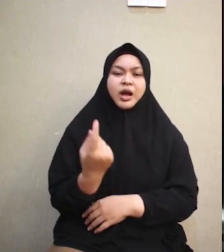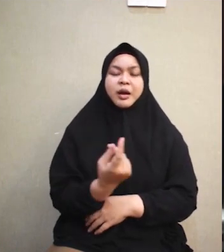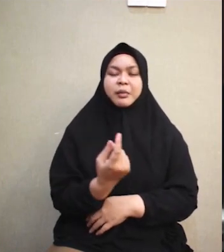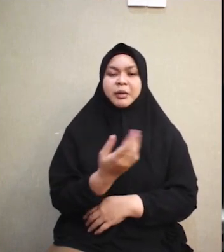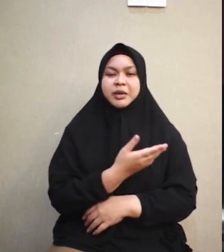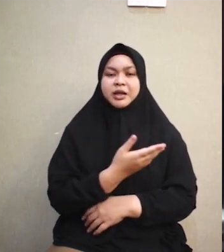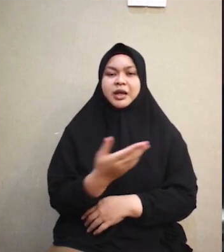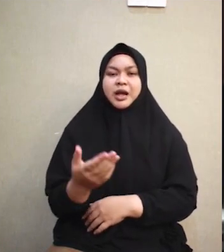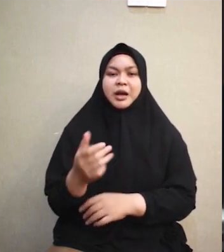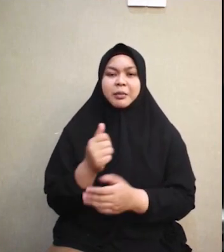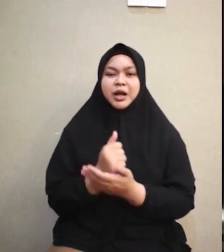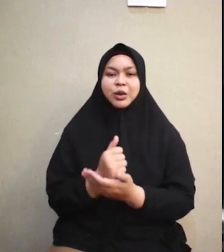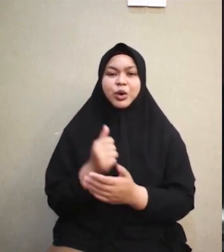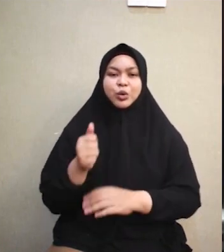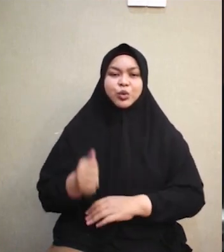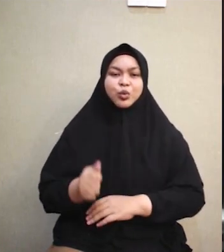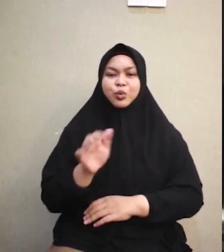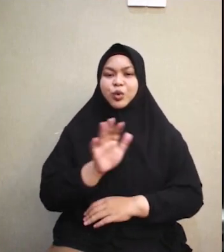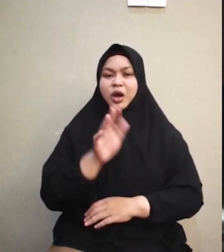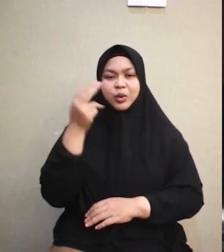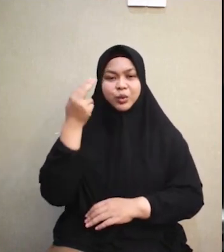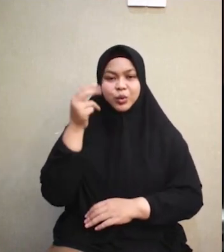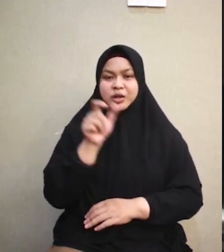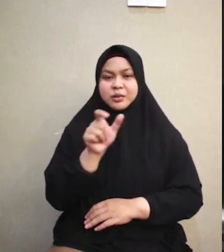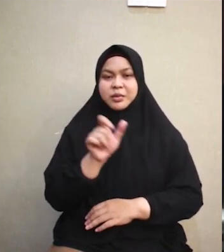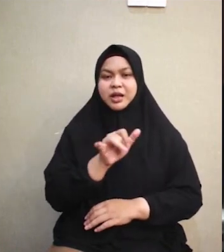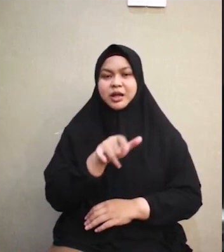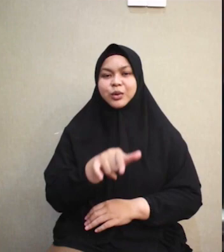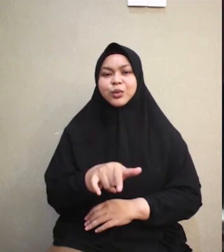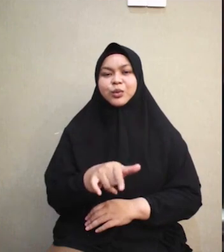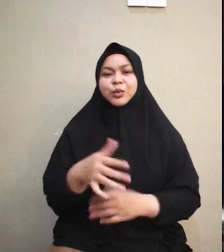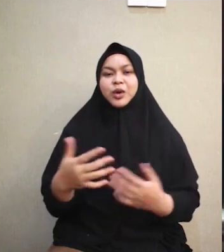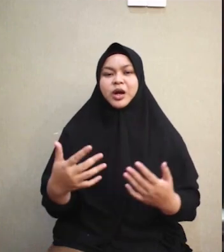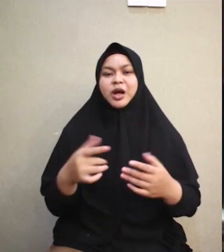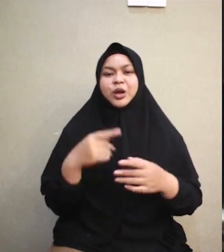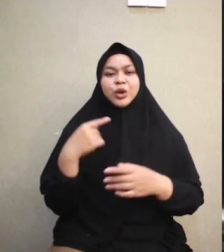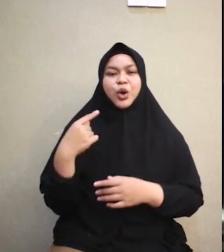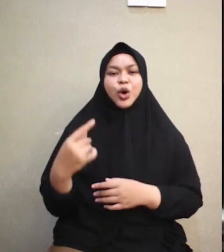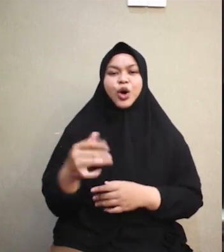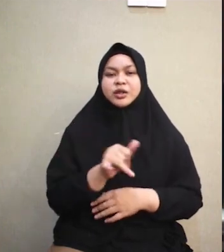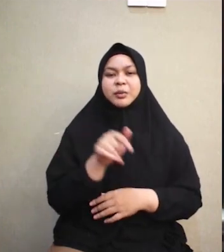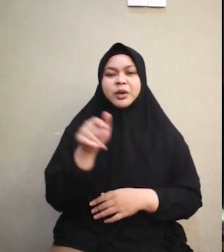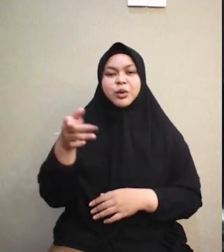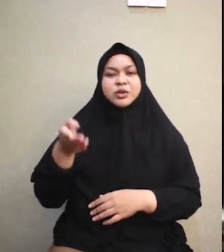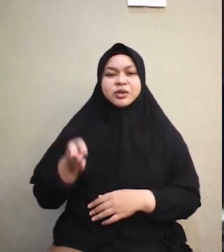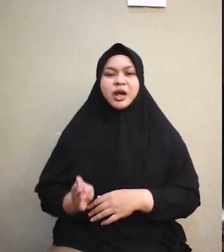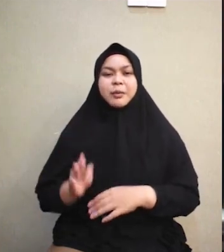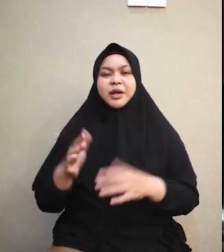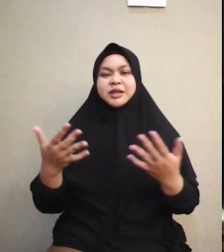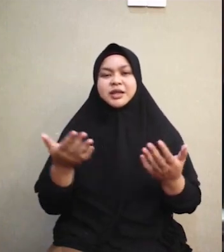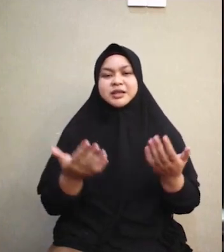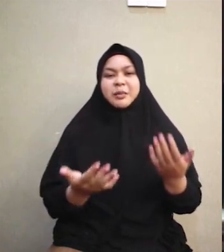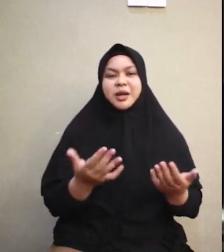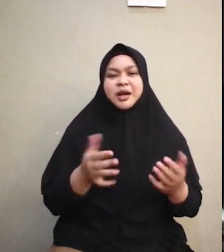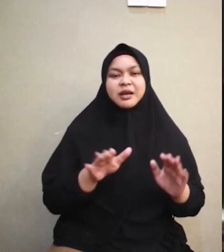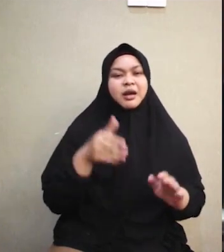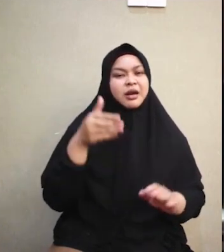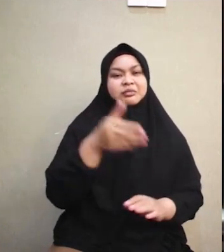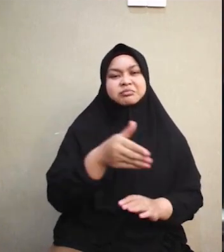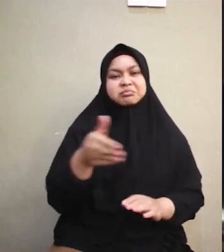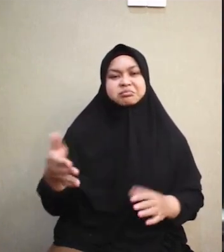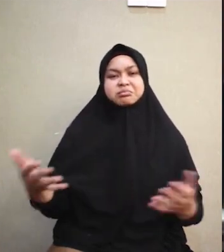menyediakan bantuan hukum tapi bukan untuk yang seperti itu tolong kalau yang seperti itu kesigap saja kesabda saja gitu